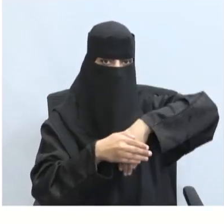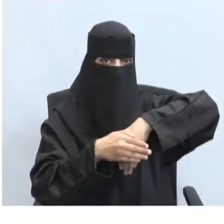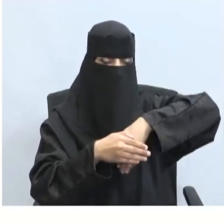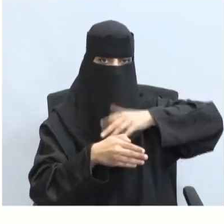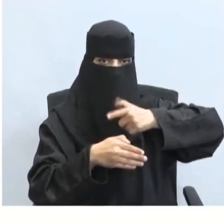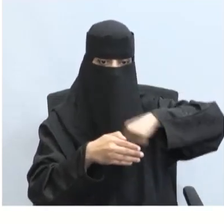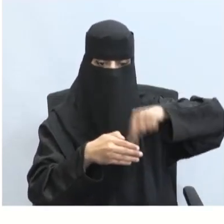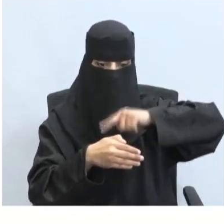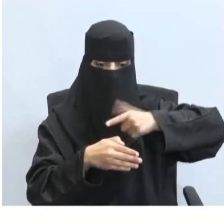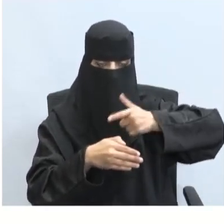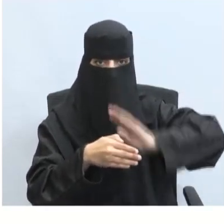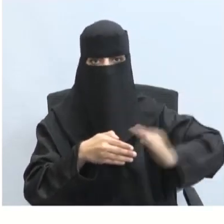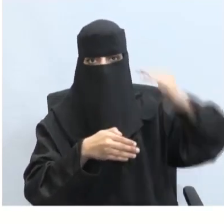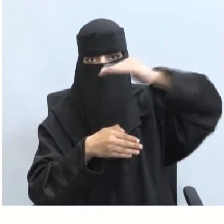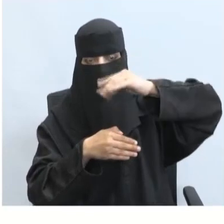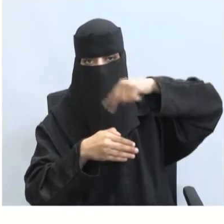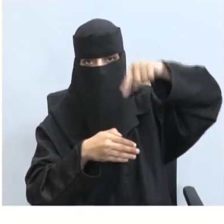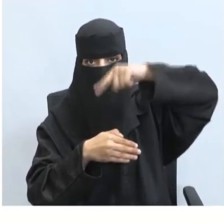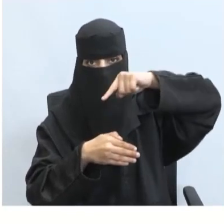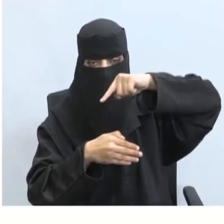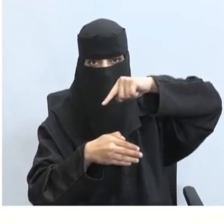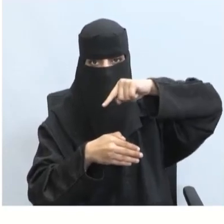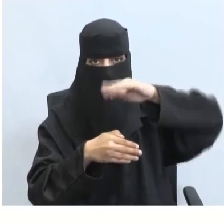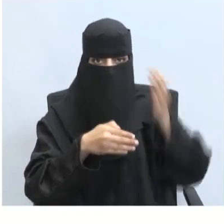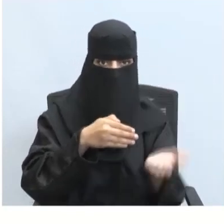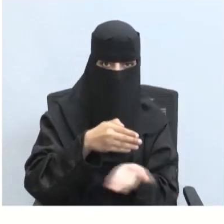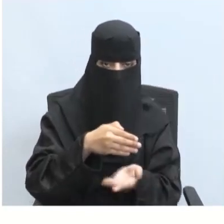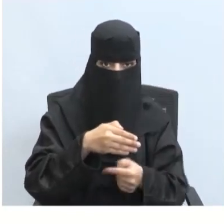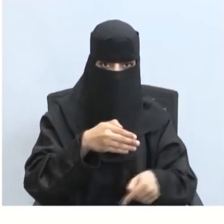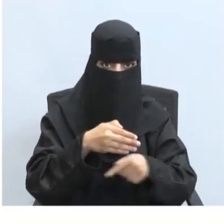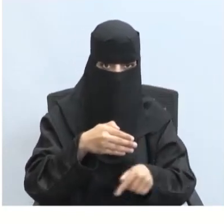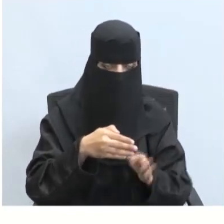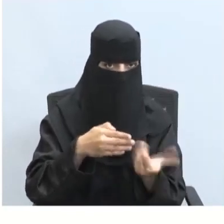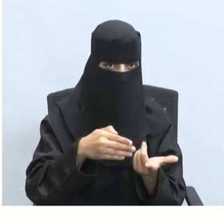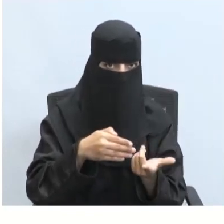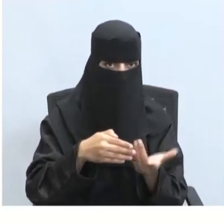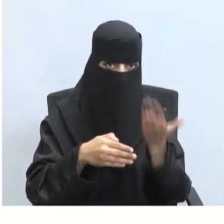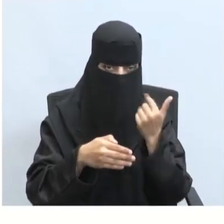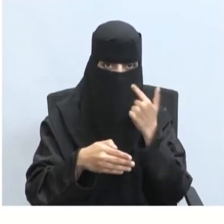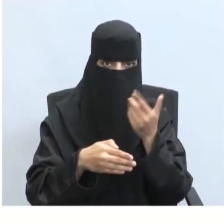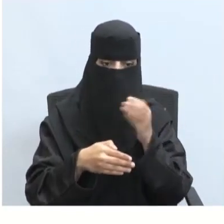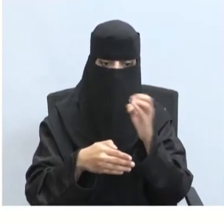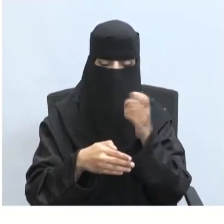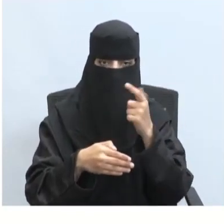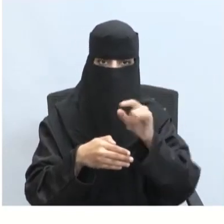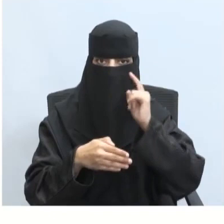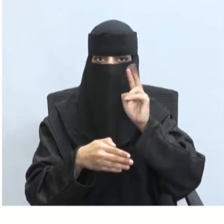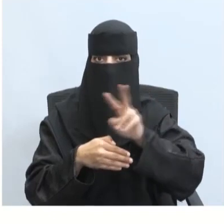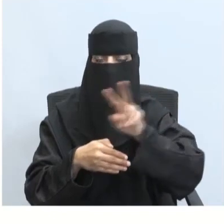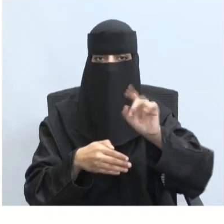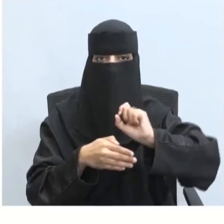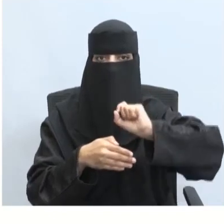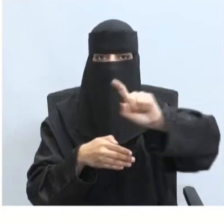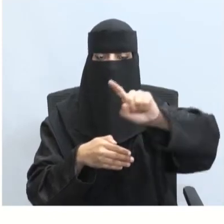خلف الشبكيه او فوق الشبكيه او تحت الشبكيه اذا صور الاشياء التي يراها